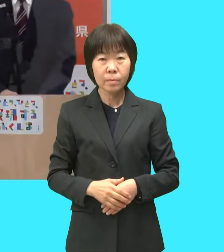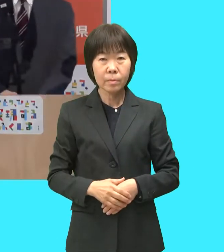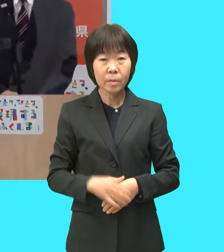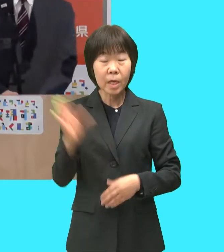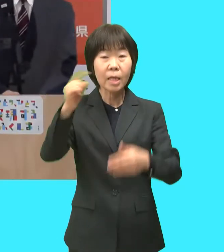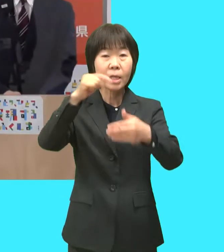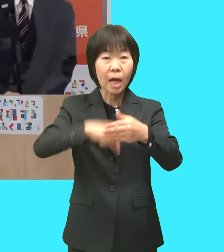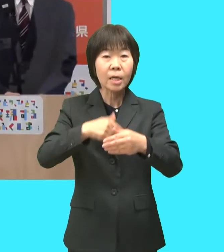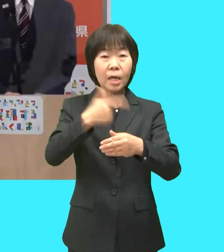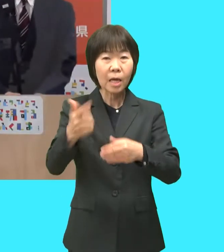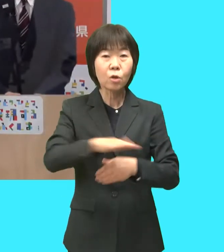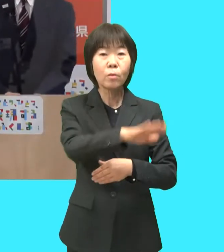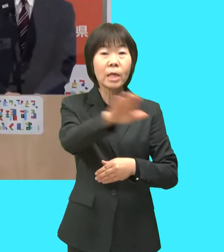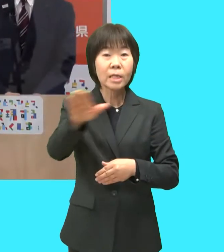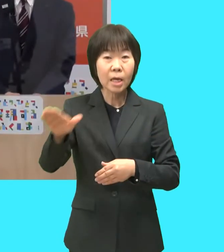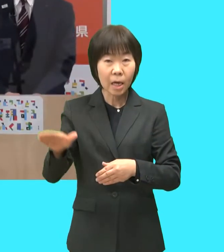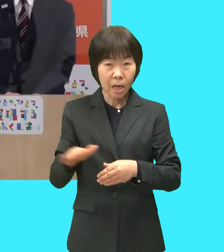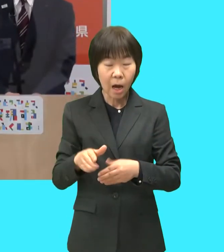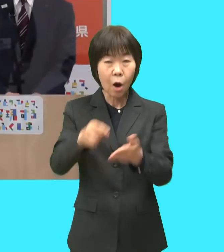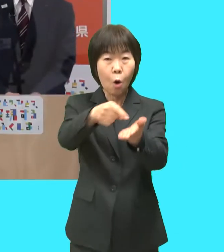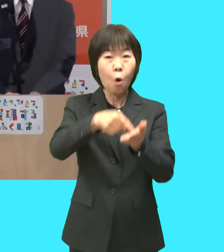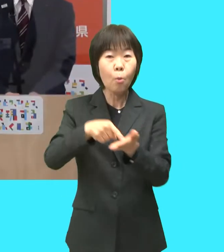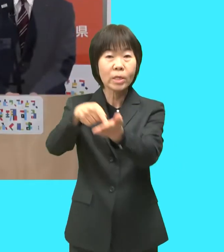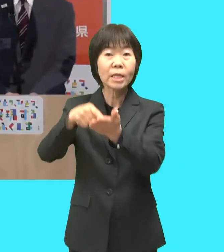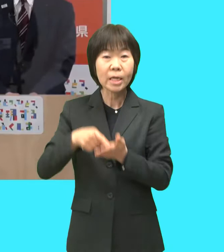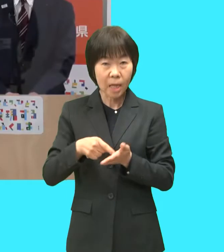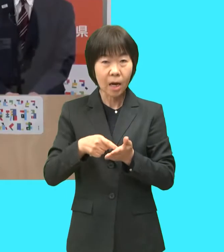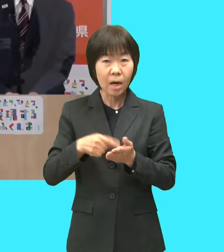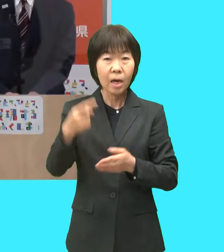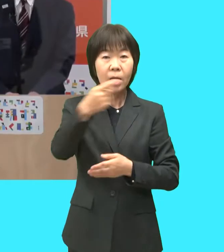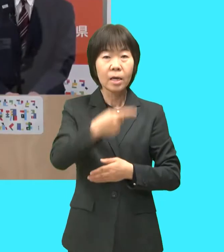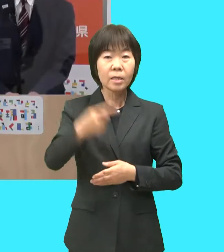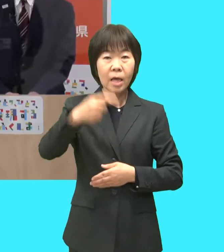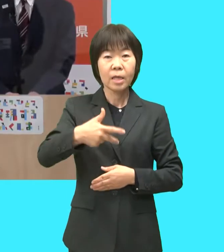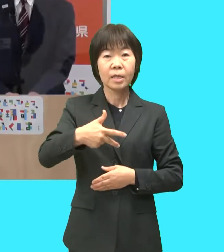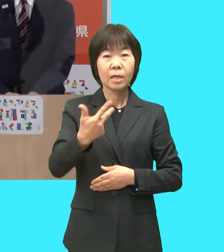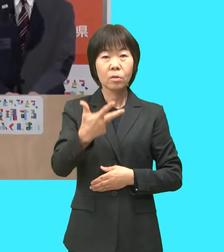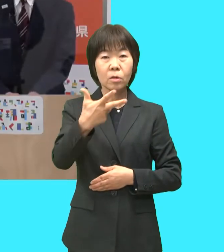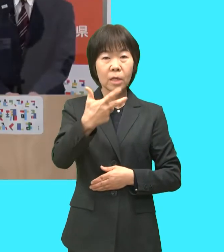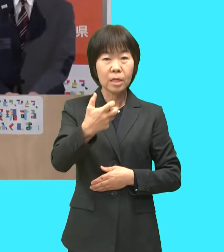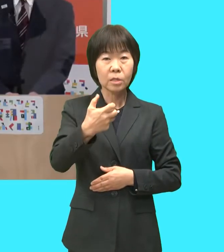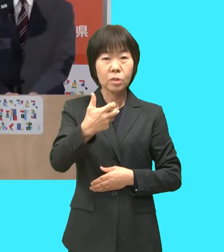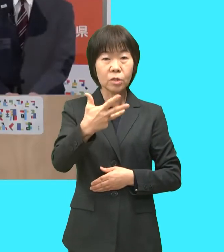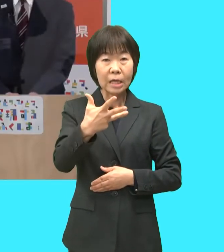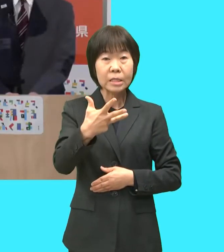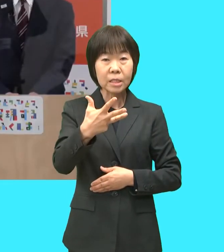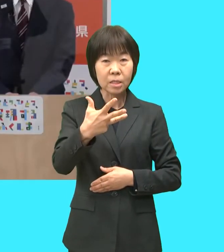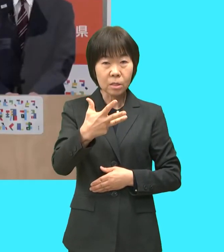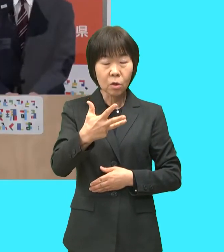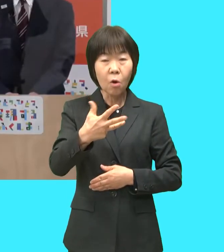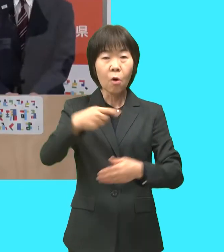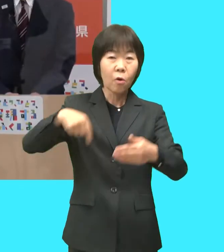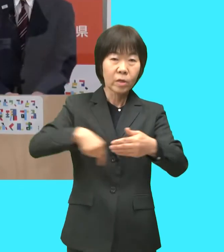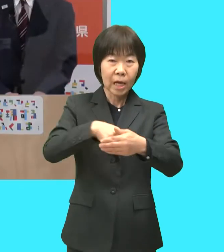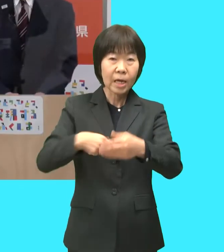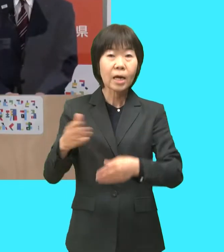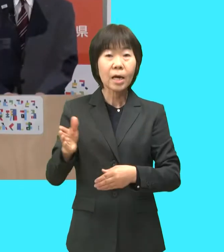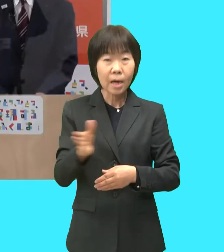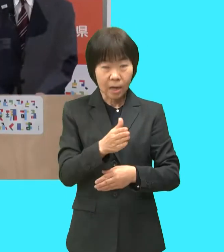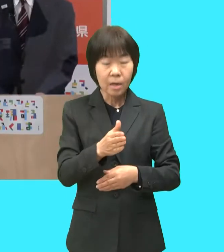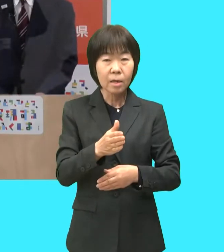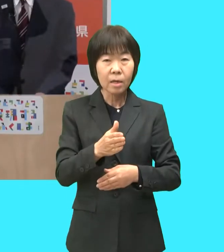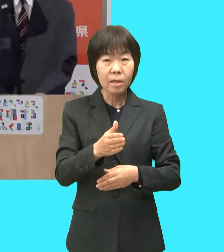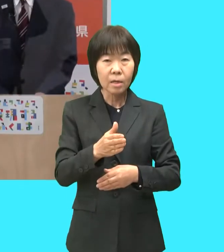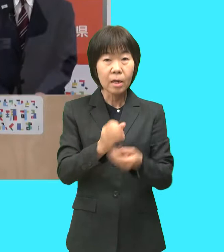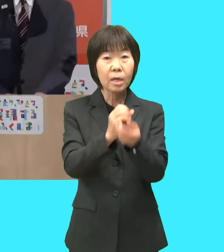県内外の皆さんからご応募いただいた1778点の候補の中から